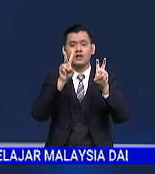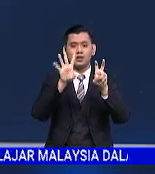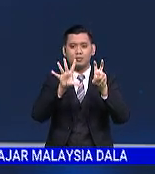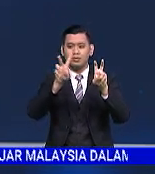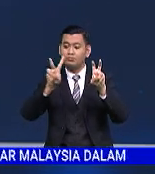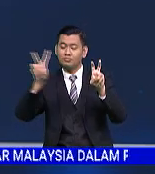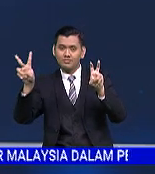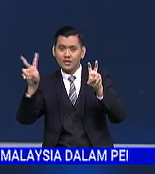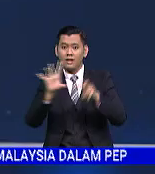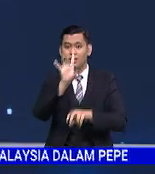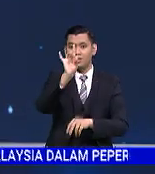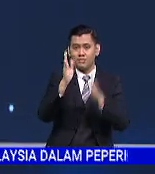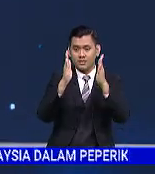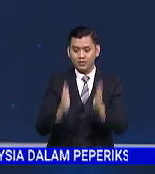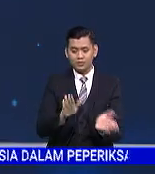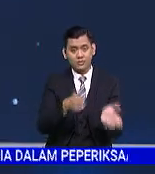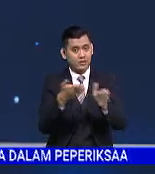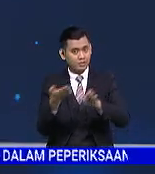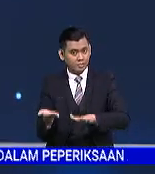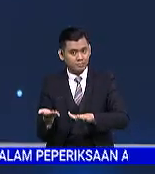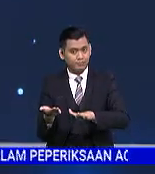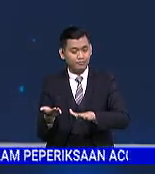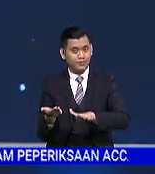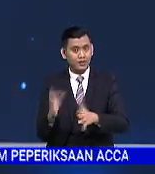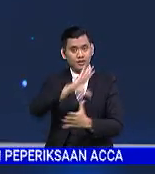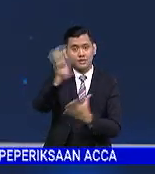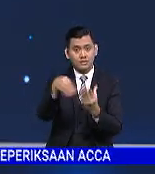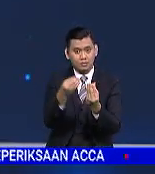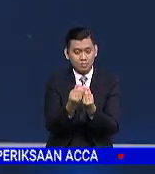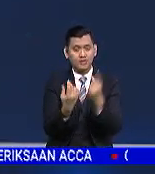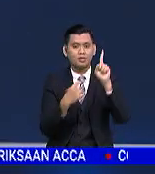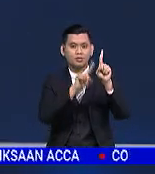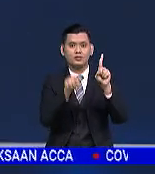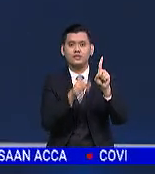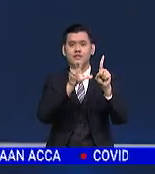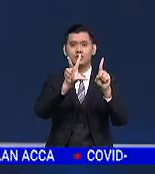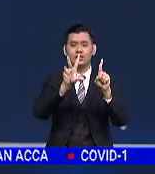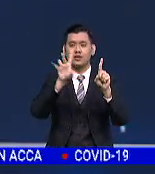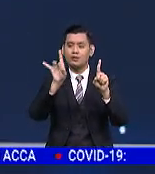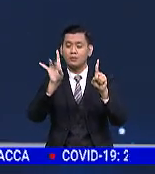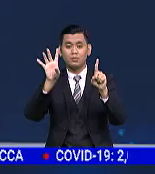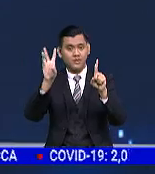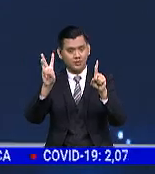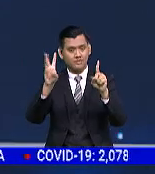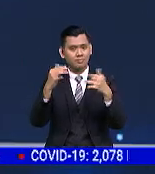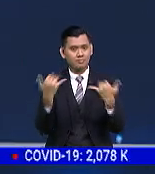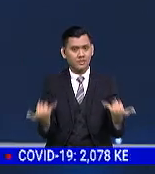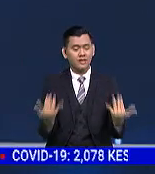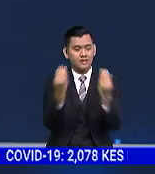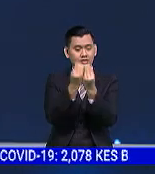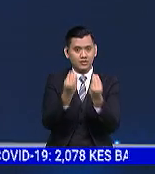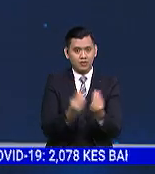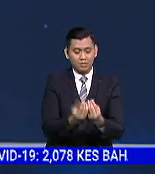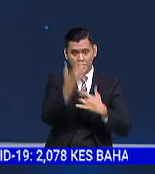20522. 8 kematian baru direkodkan menjadikan jumlah keseluruhan 1386. Berikut statistik